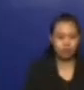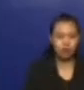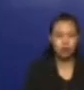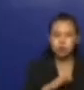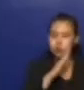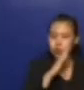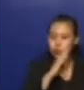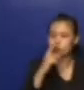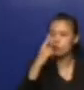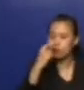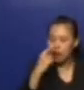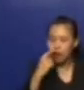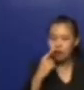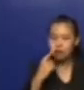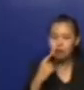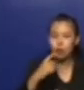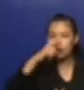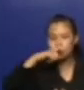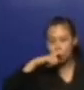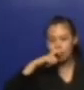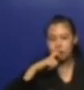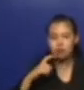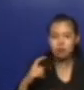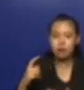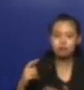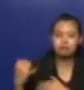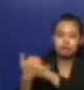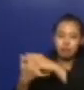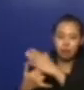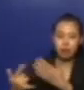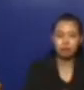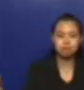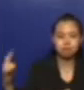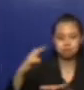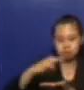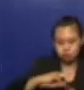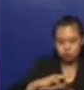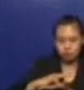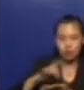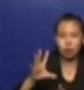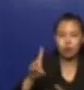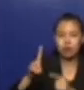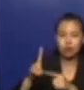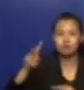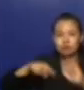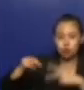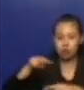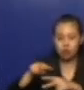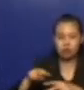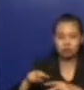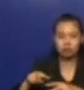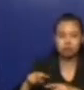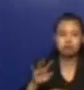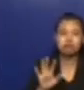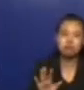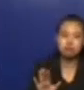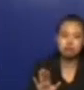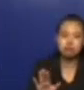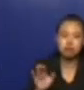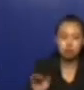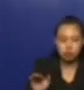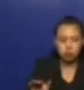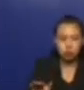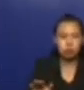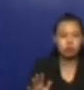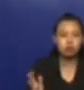ควบคุมเลยนะครับจำกัดพื้นที่มันก็จบแล้วครับไม่จำเป็นต้องใช้พ.ร.ก.เลยไ